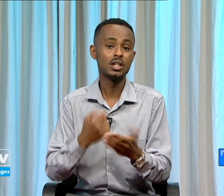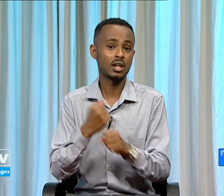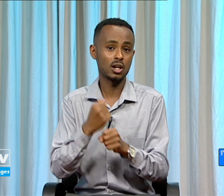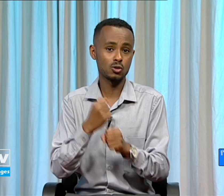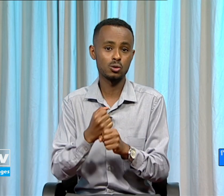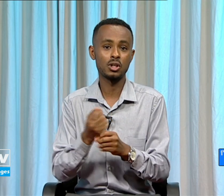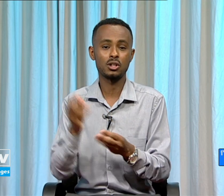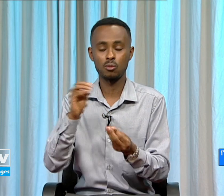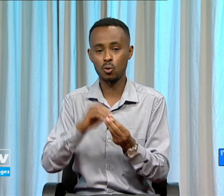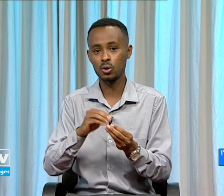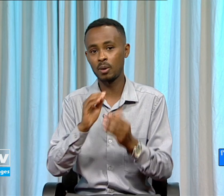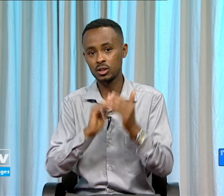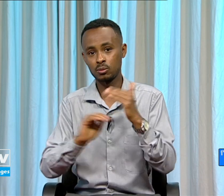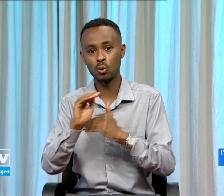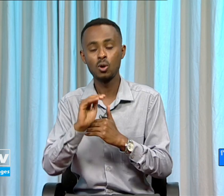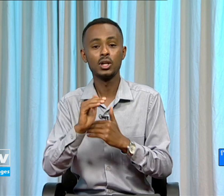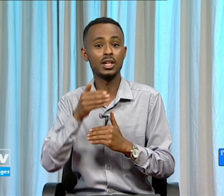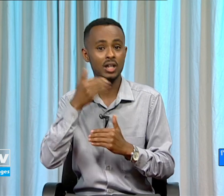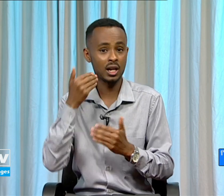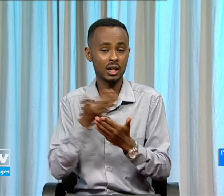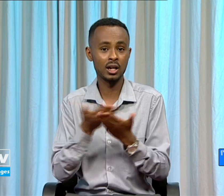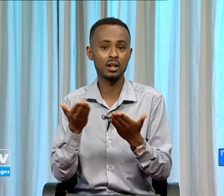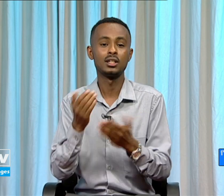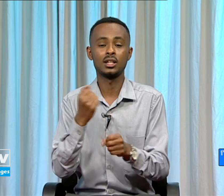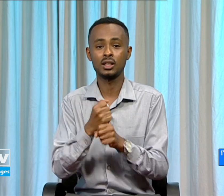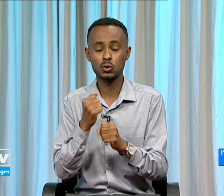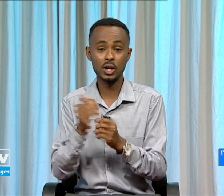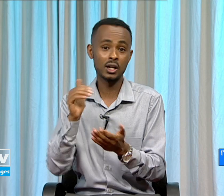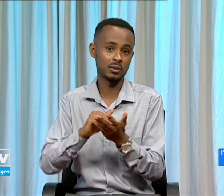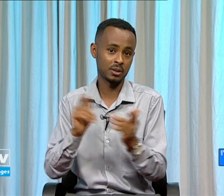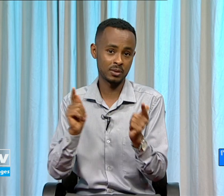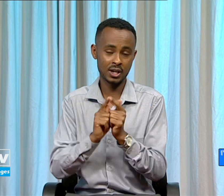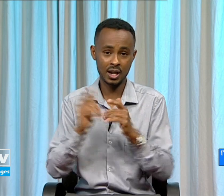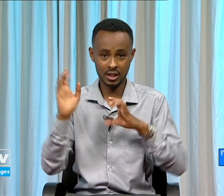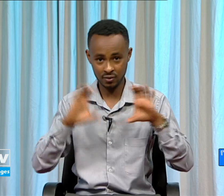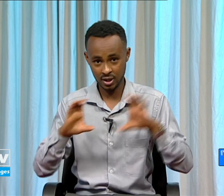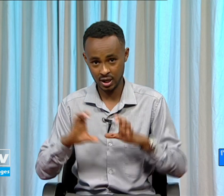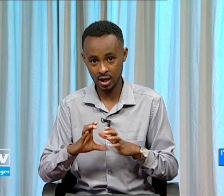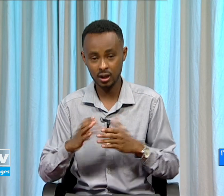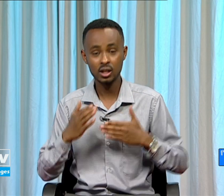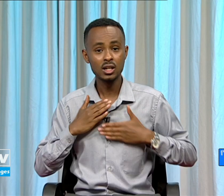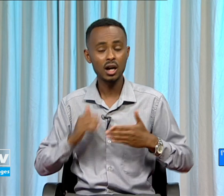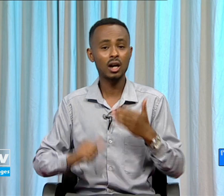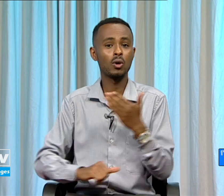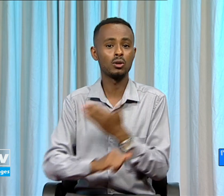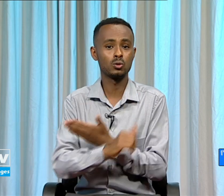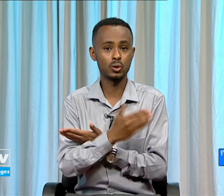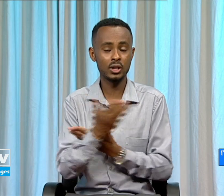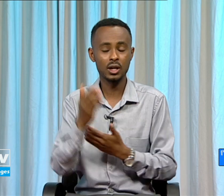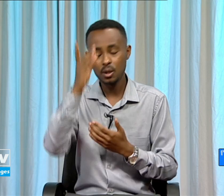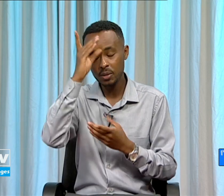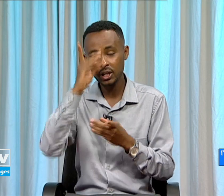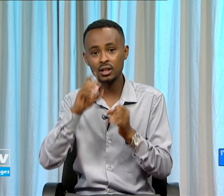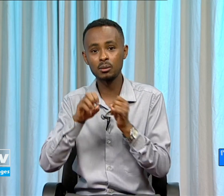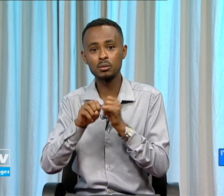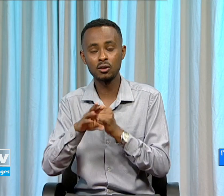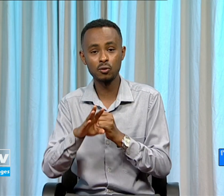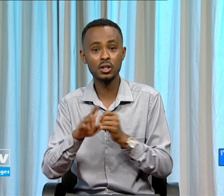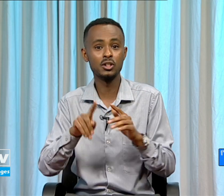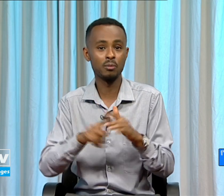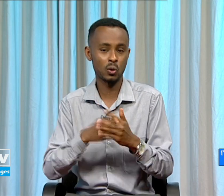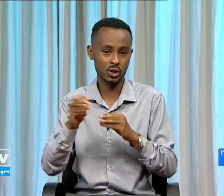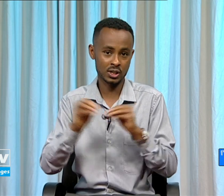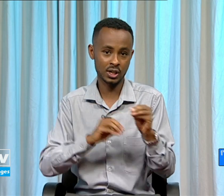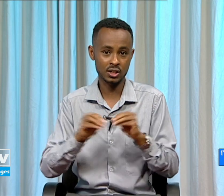እያቀረብን ስራችሁ ተጨምሮ ይባስ ብሎ የተሻለ ነገር ሰርታችሁ ዳግም እንደምንገናኝ ተስፋ እናደርጋለን። የአካል ጉዳተኞች ጉዳይ በኪነ ጥበብ